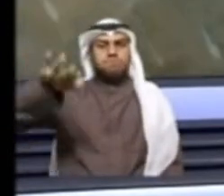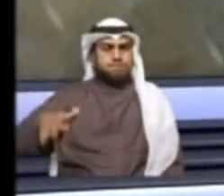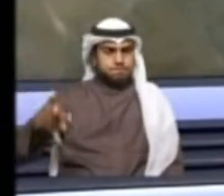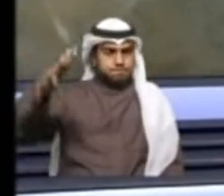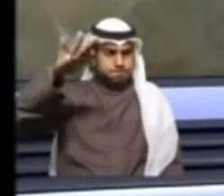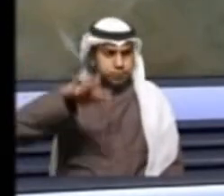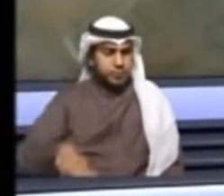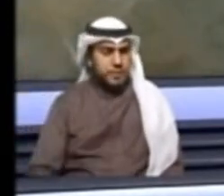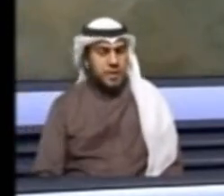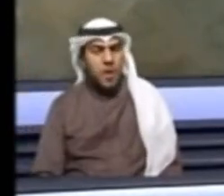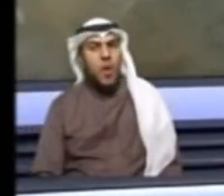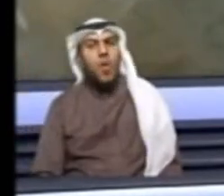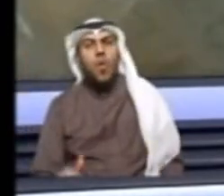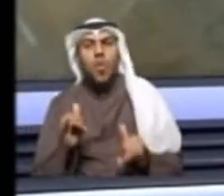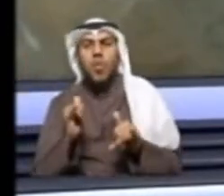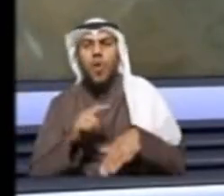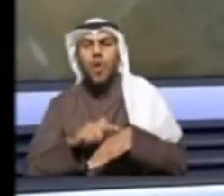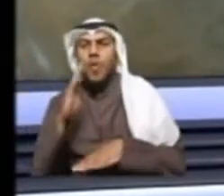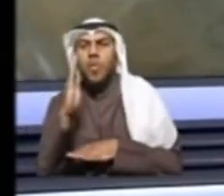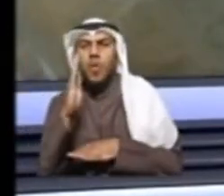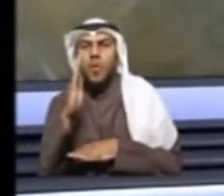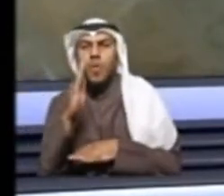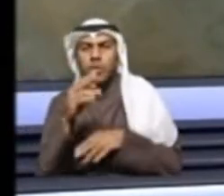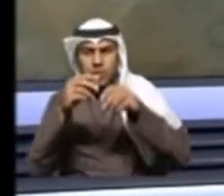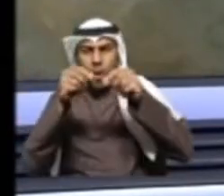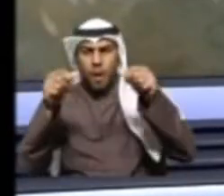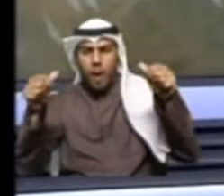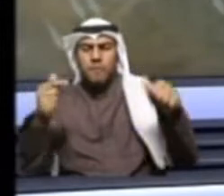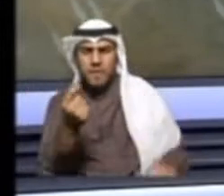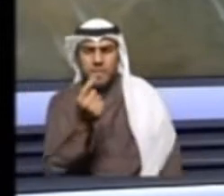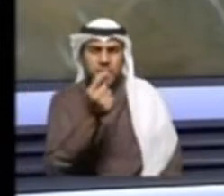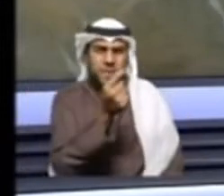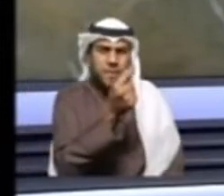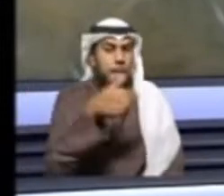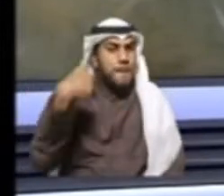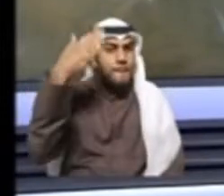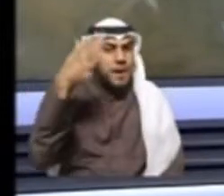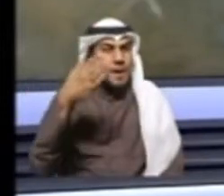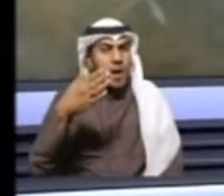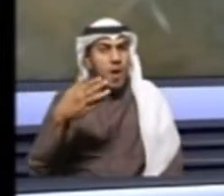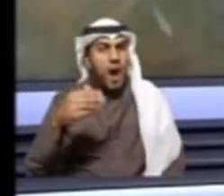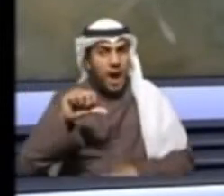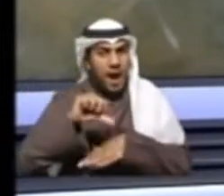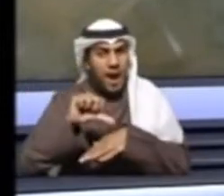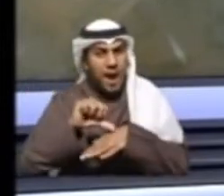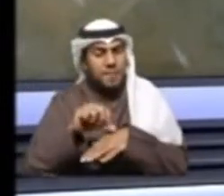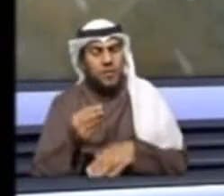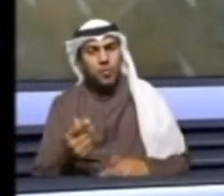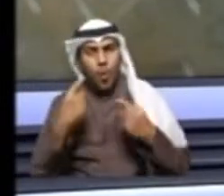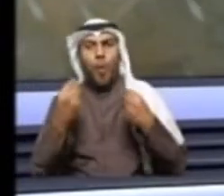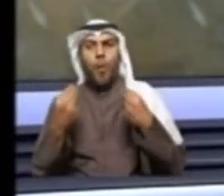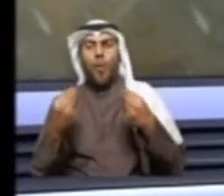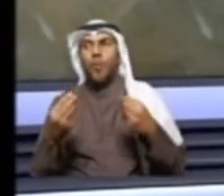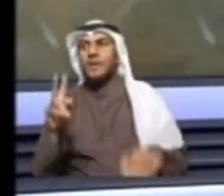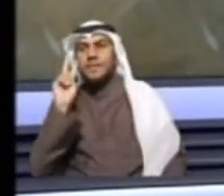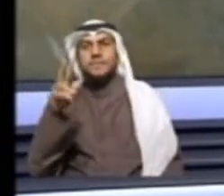الظهر هناك بعض الغبار الخفيف في المناطق البرية، ولكن المدينة تستمر في الأجواء نسبيا معتدلة، جو حلو هالأيام،